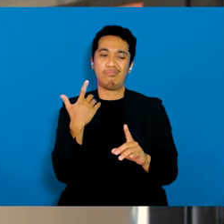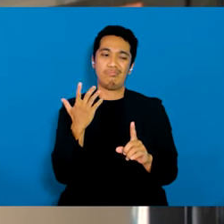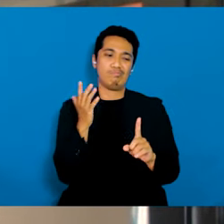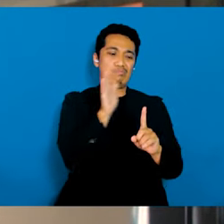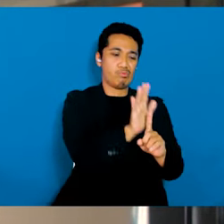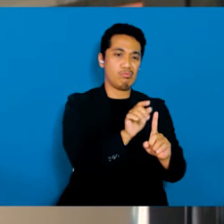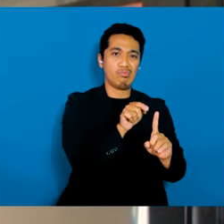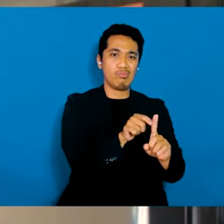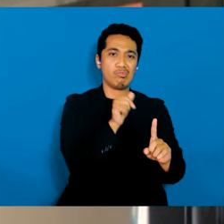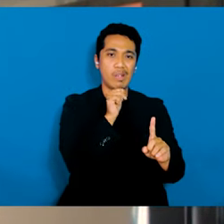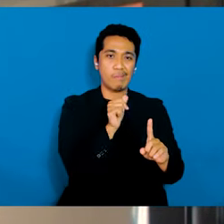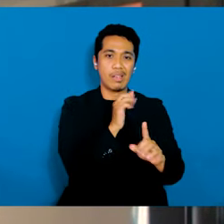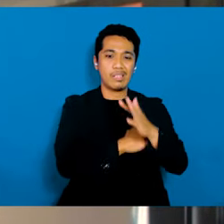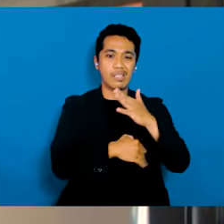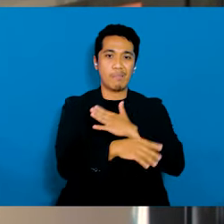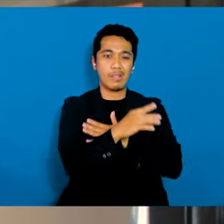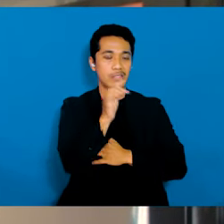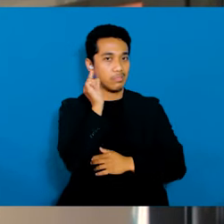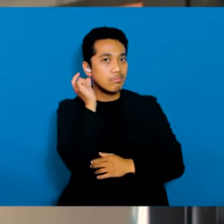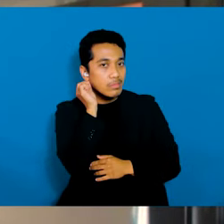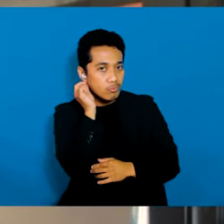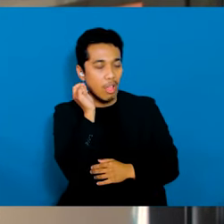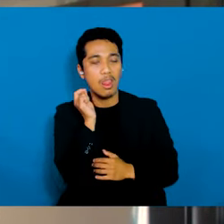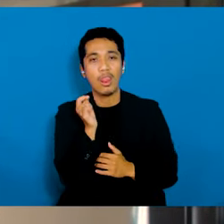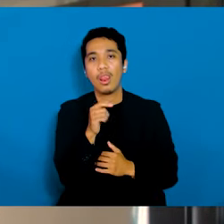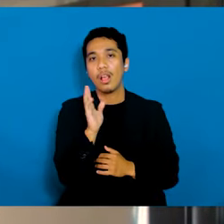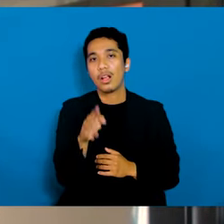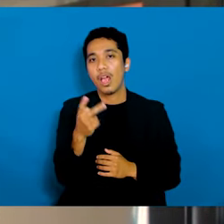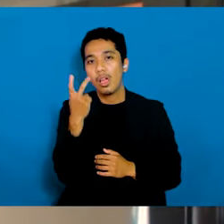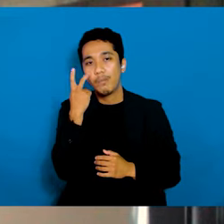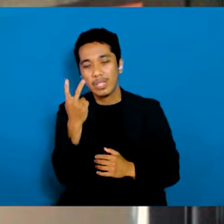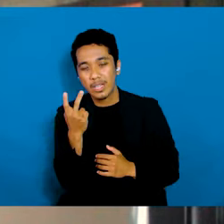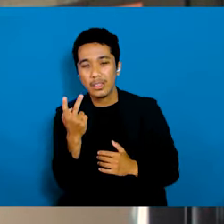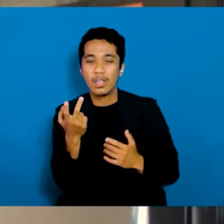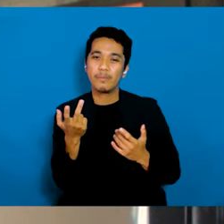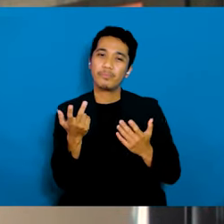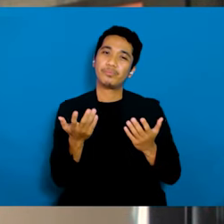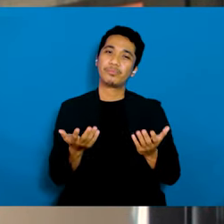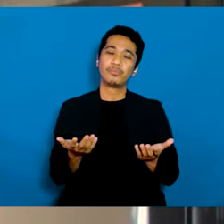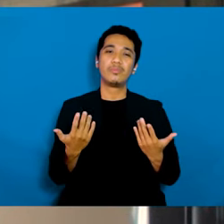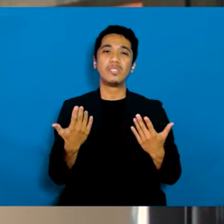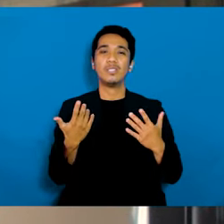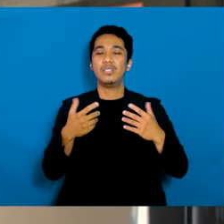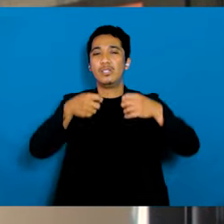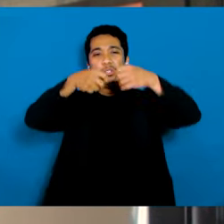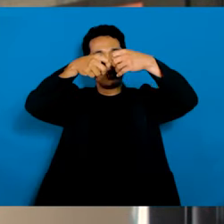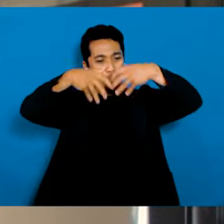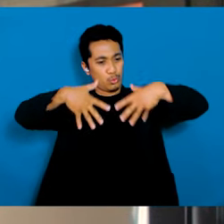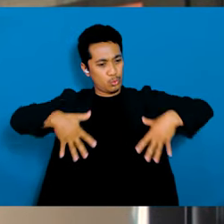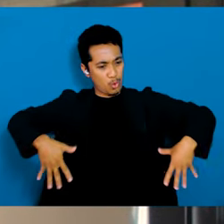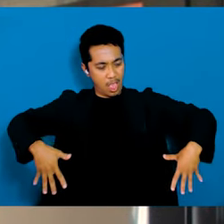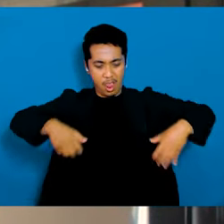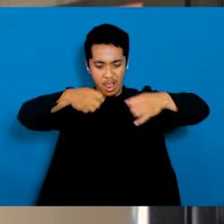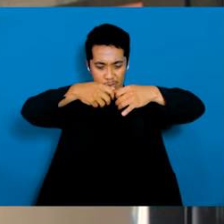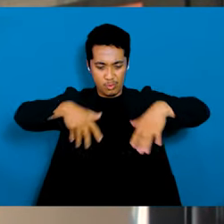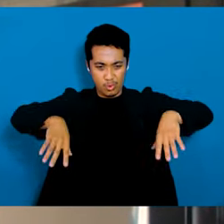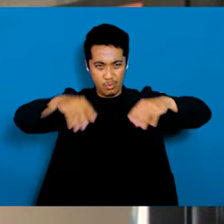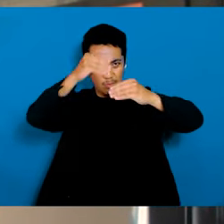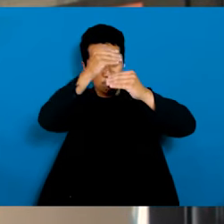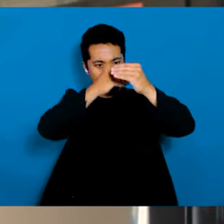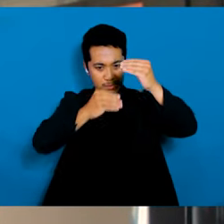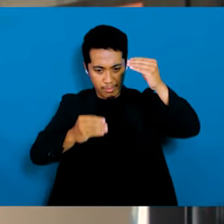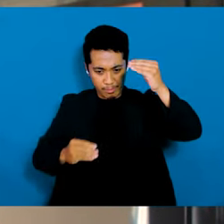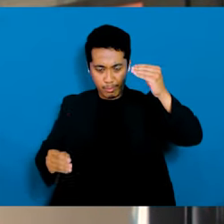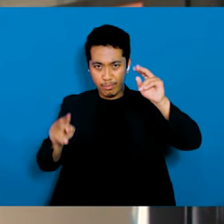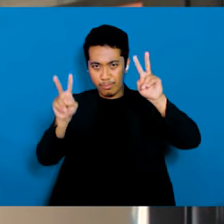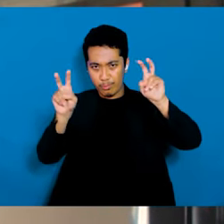juga melekat pada perempuan disabilitas. Nah, kalau kita lihat secara struktural